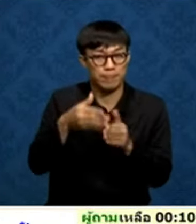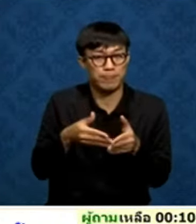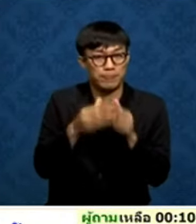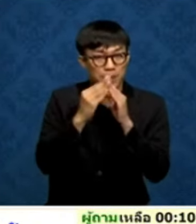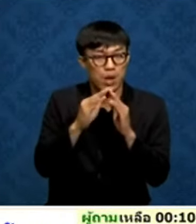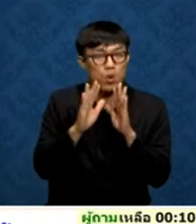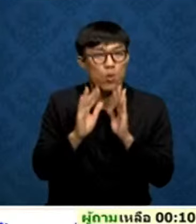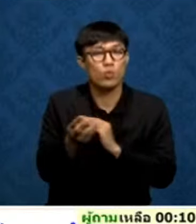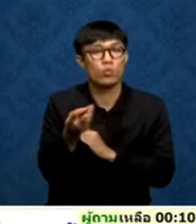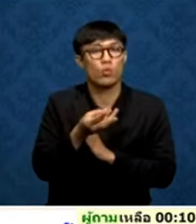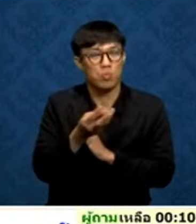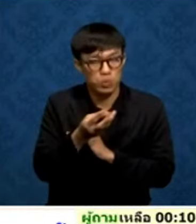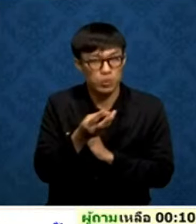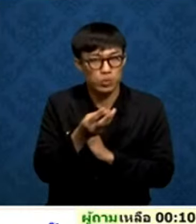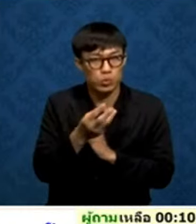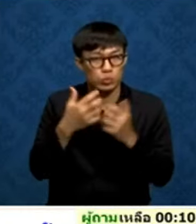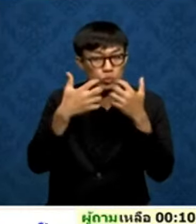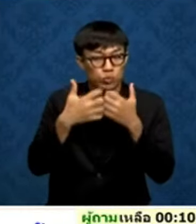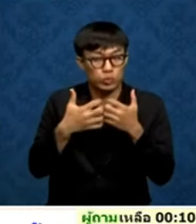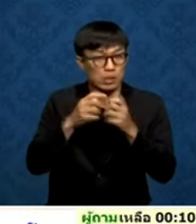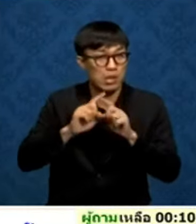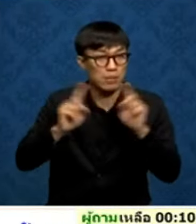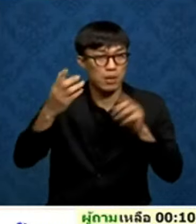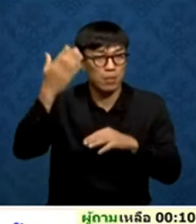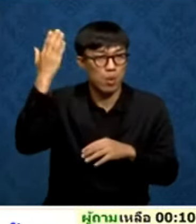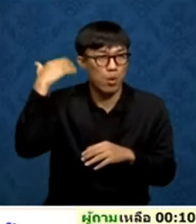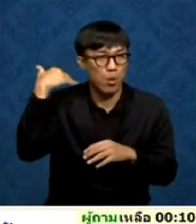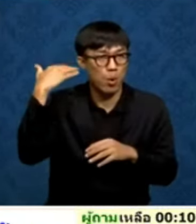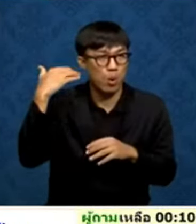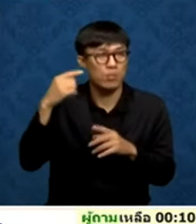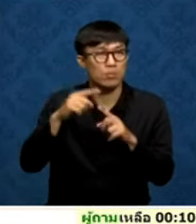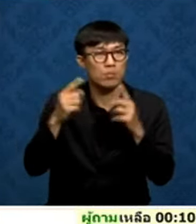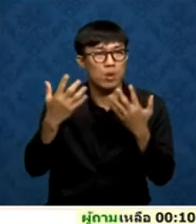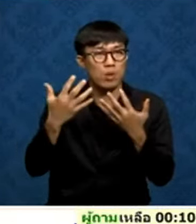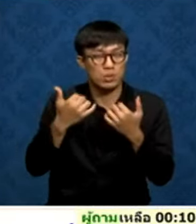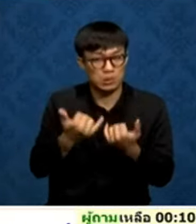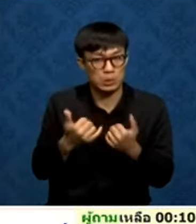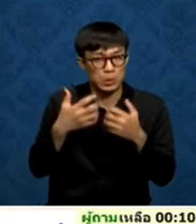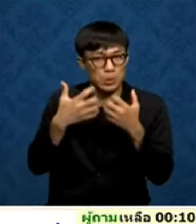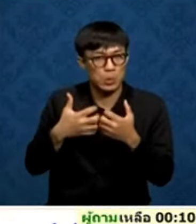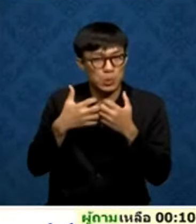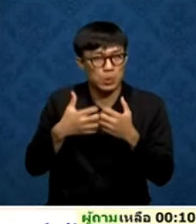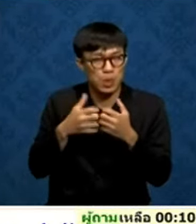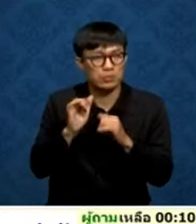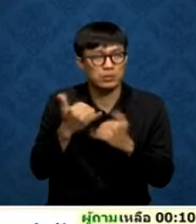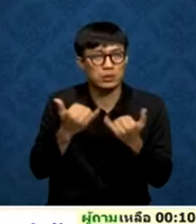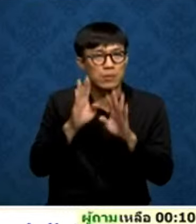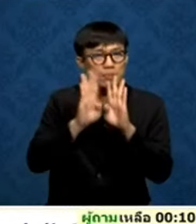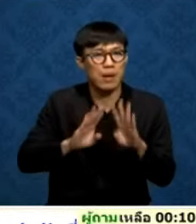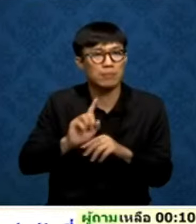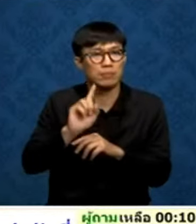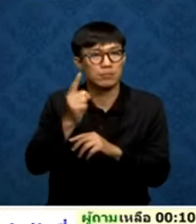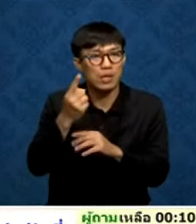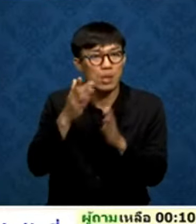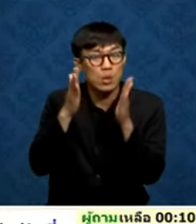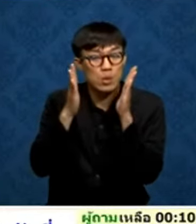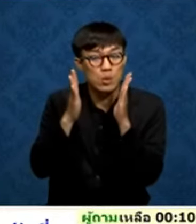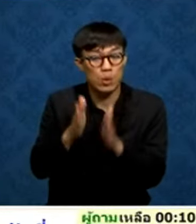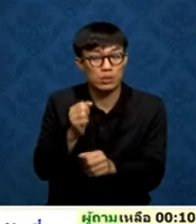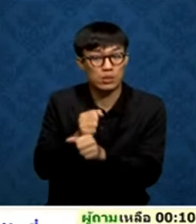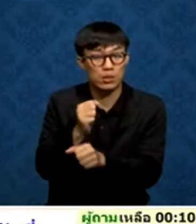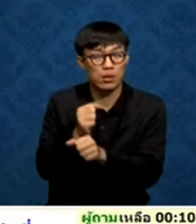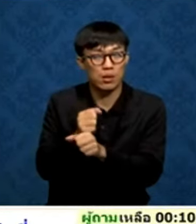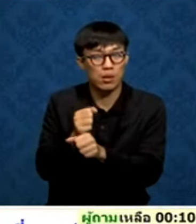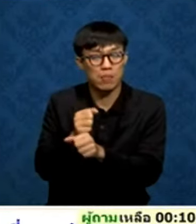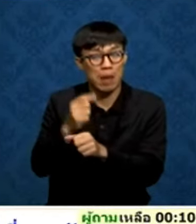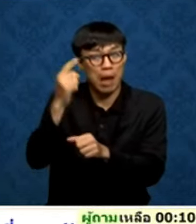ะต่างกับเมื่อก่อนแล้วนะครับชิ้นส่วนของยานยนต์ก็น้อยลงอะไรก็น้อยลงเพราะนั้นจริงๆแล้วในแง่ของจำนวนคนที่จะใช้ก็จะ